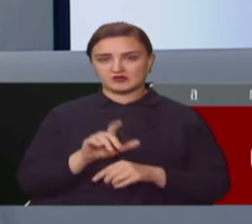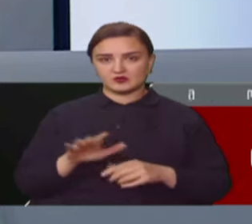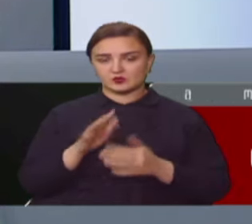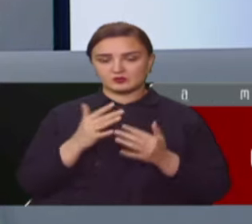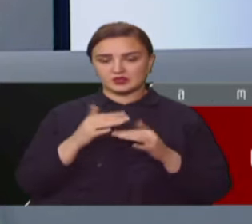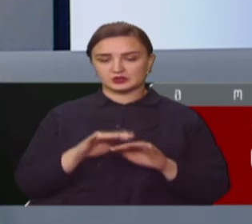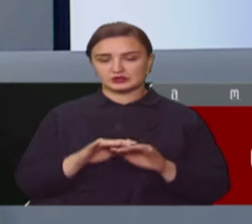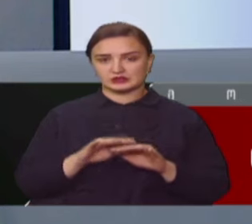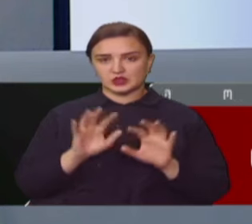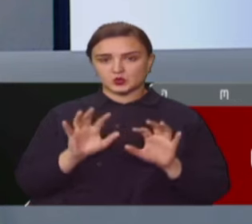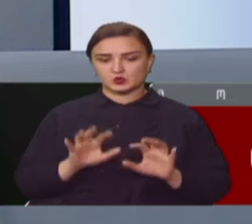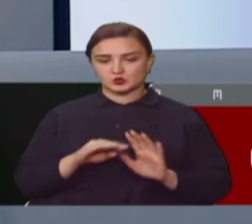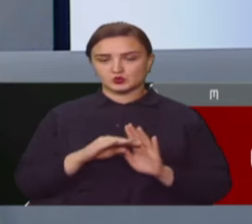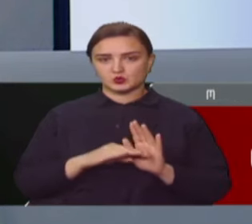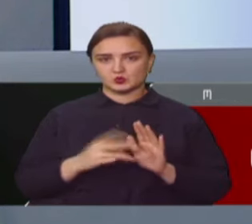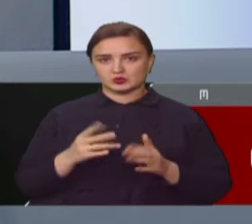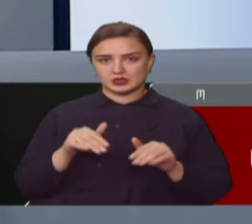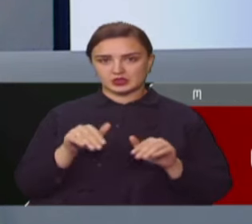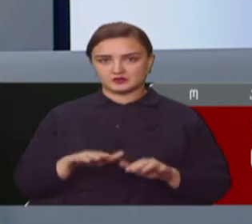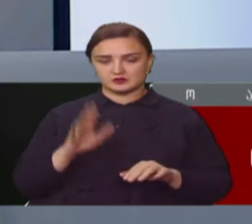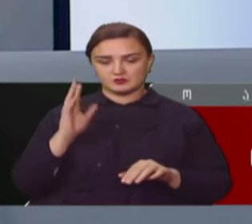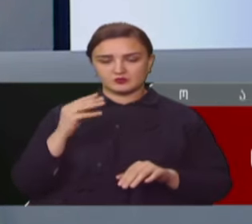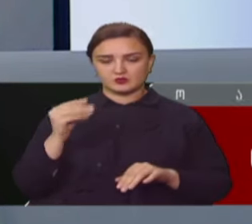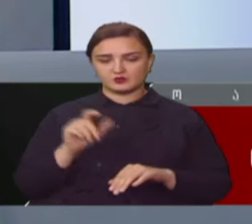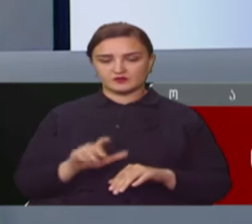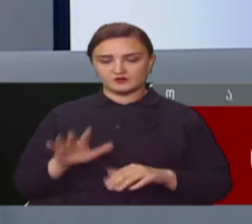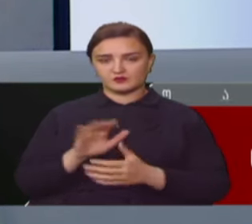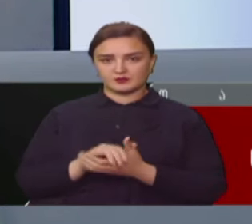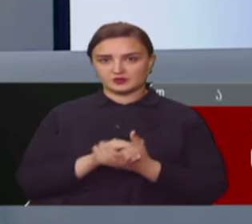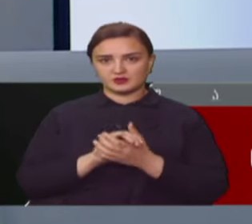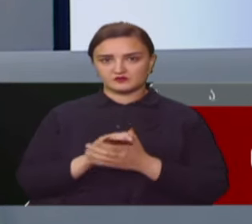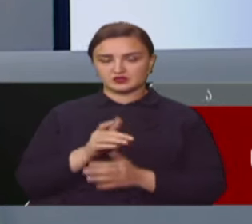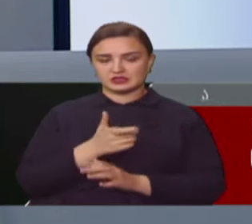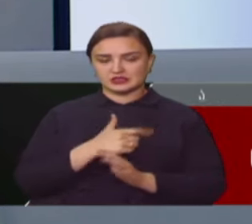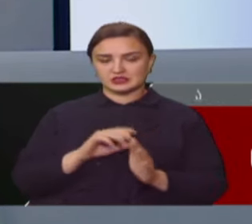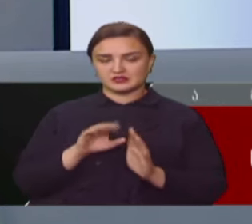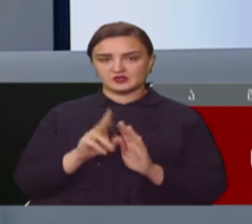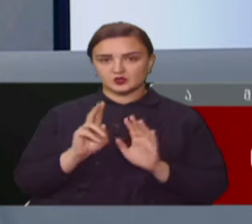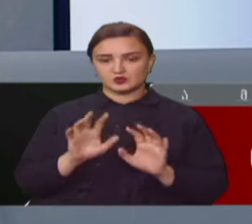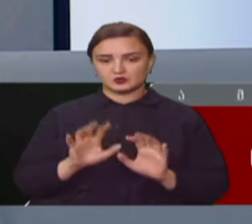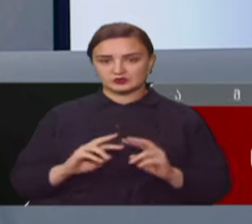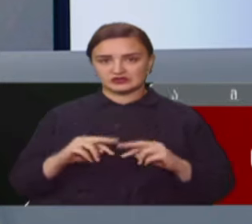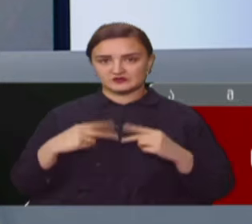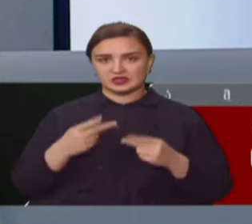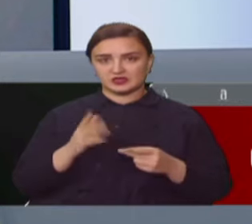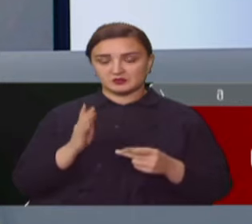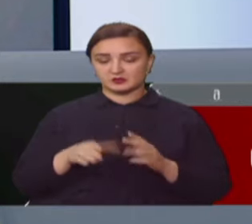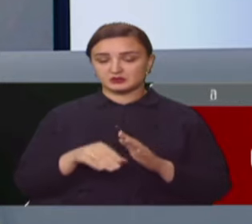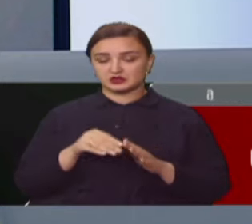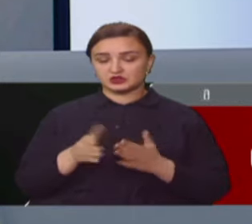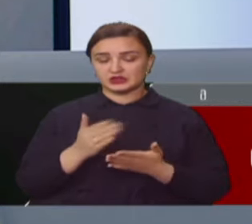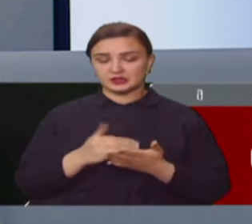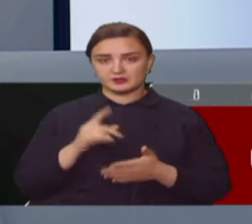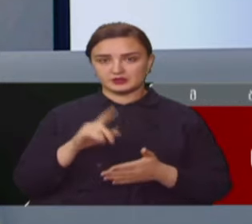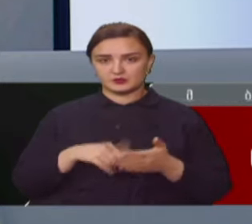sa Constituția Doneze unda gada ețcuita. Moldovis eurocapșer și gața vrea nebis miznit Constituția și țfile bebișe თუმცა შედეგები არც თუ